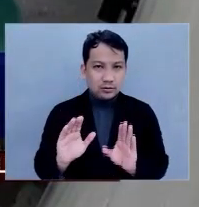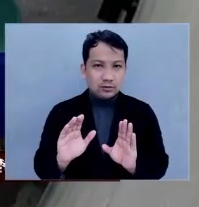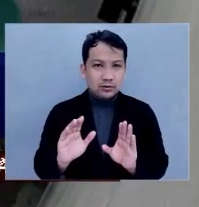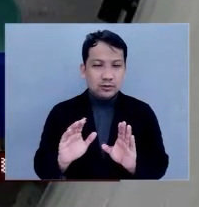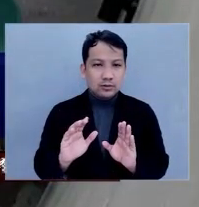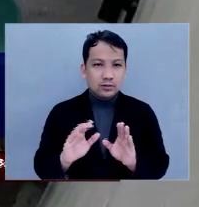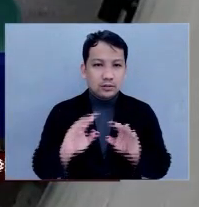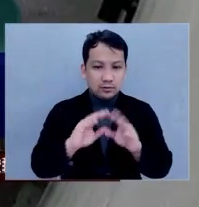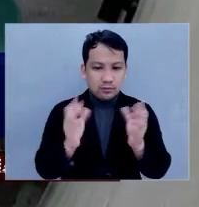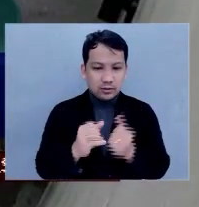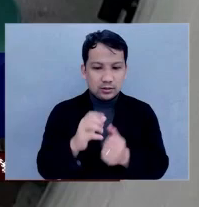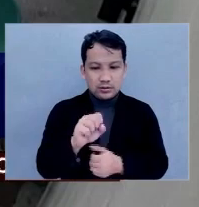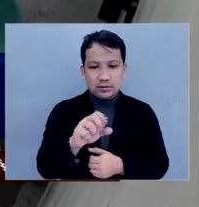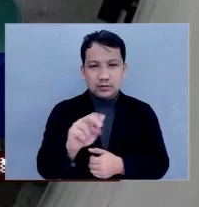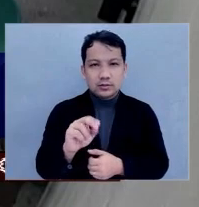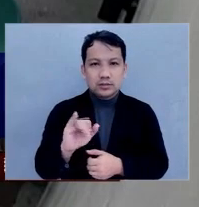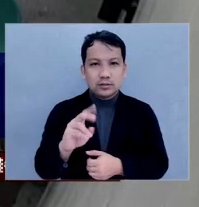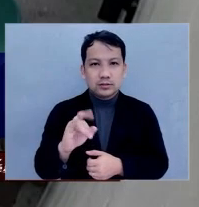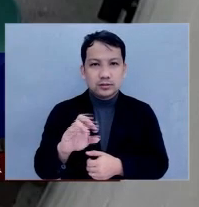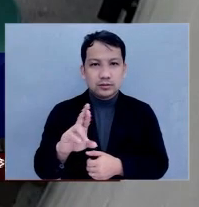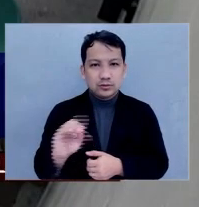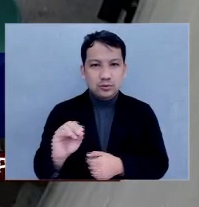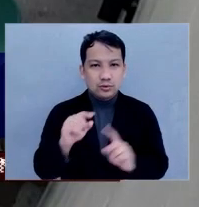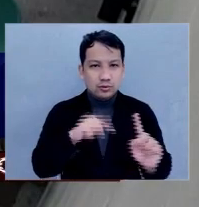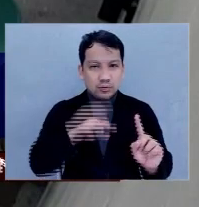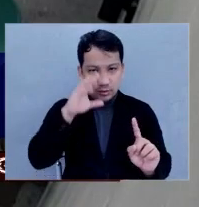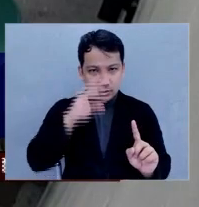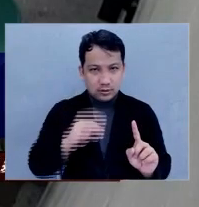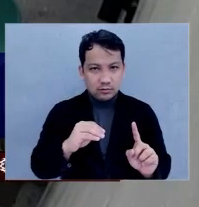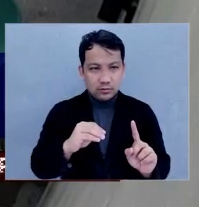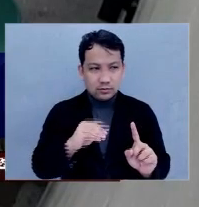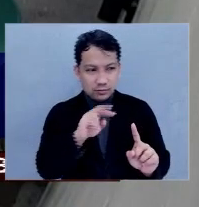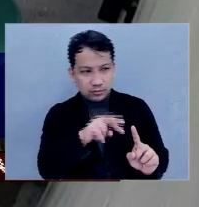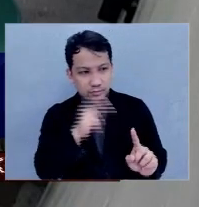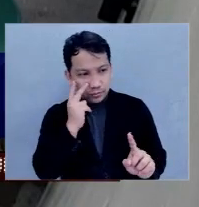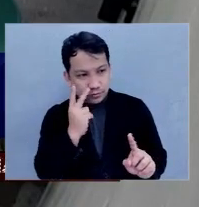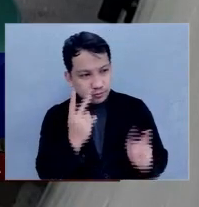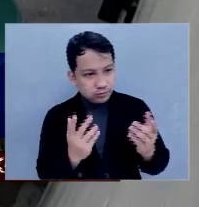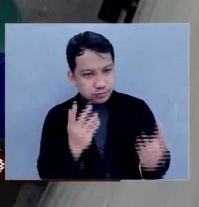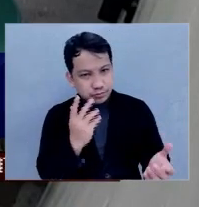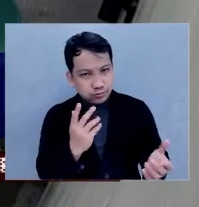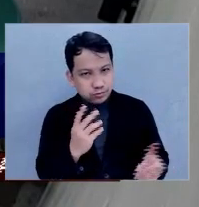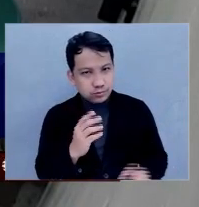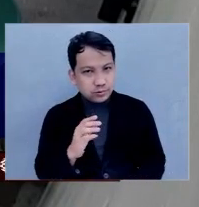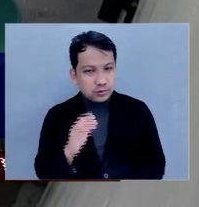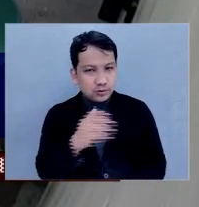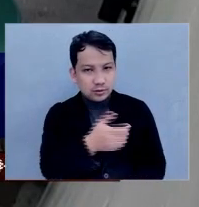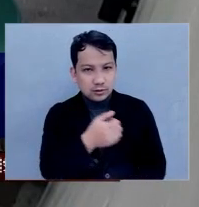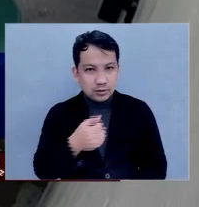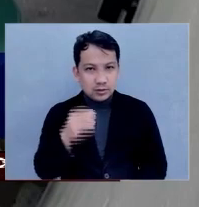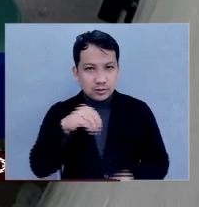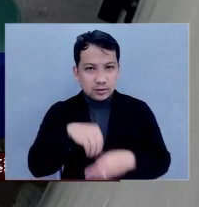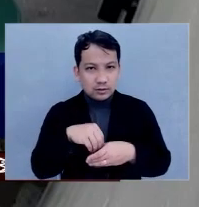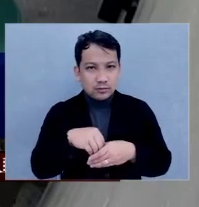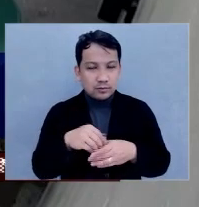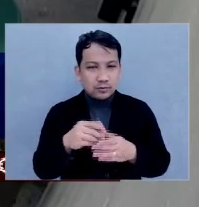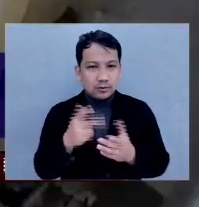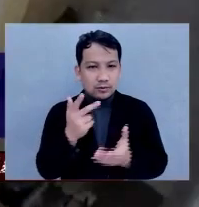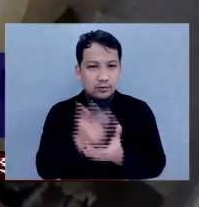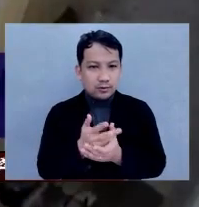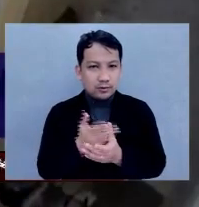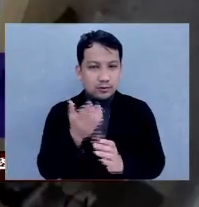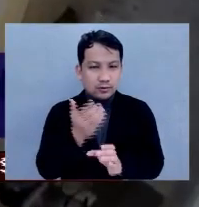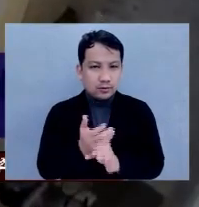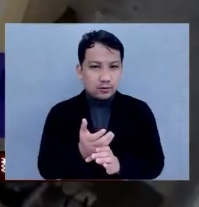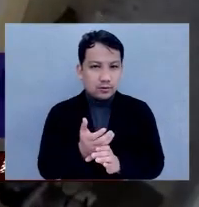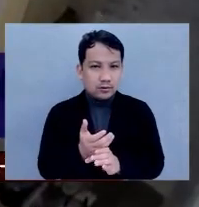sa Barangay San Isidro, makikita ang lalaki na sinisilip at tila may inaabot sa ilalim ng nakaparad ang kotse. Sa